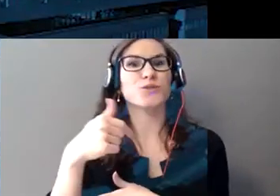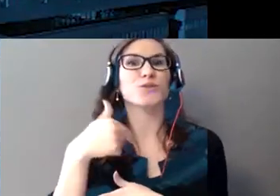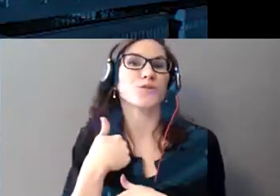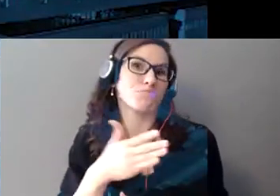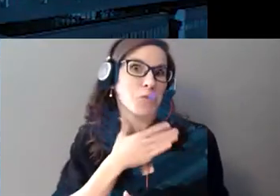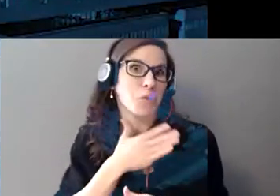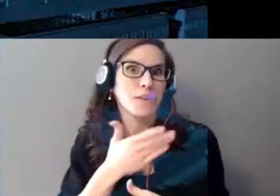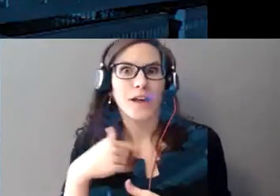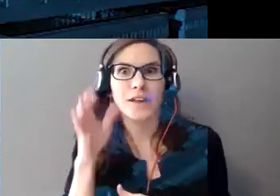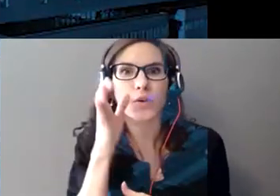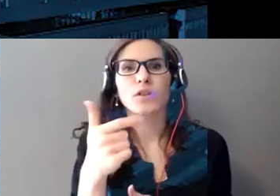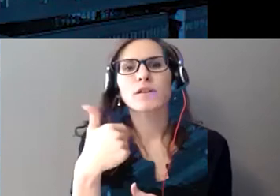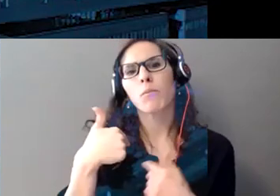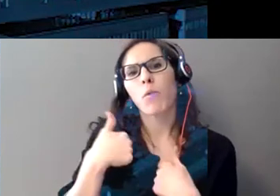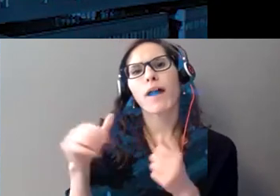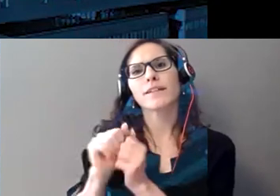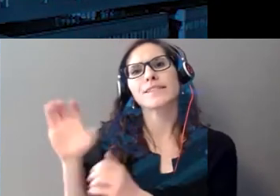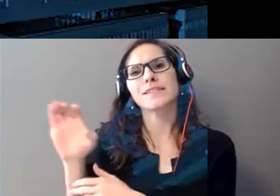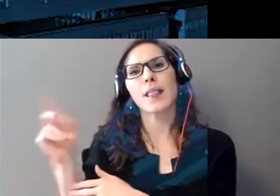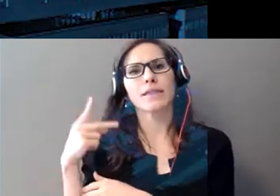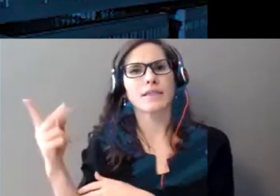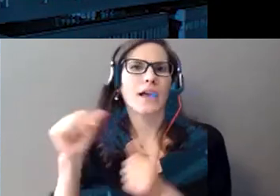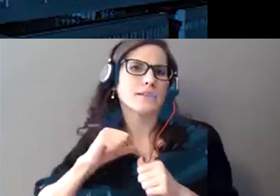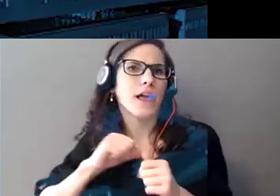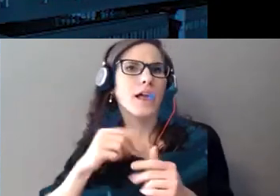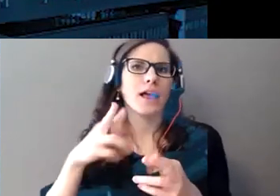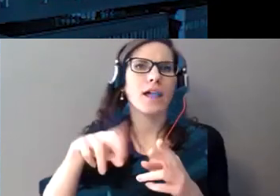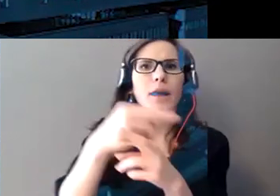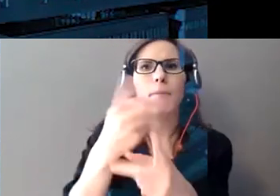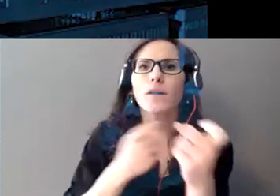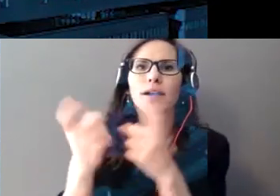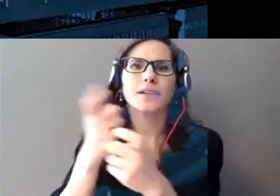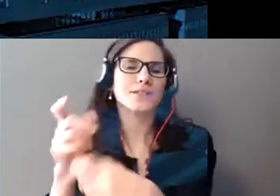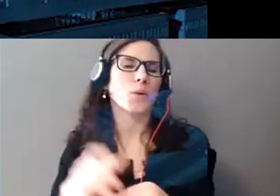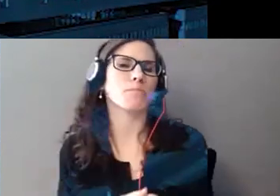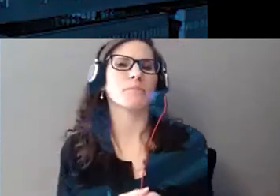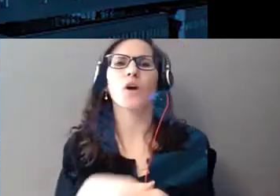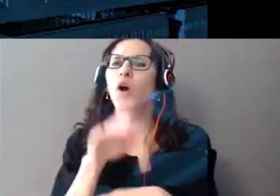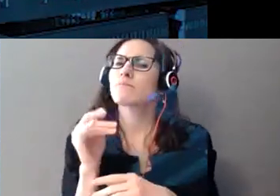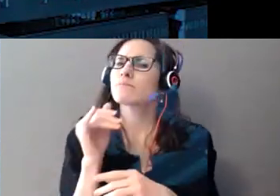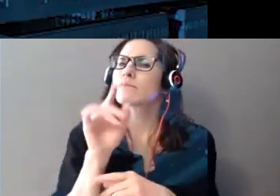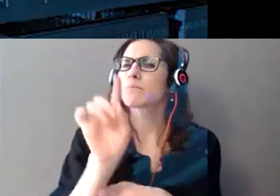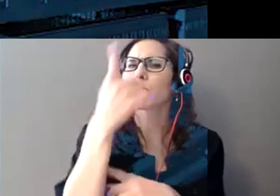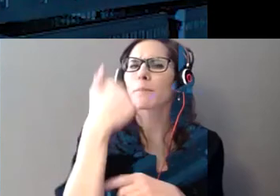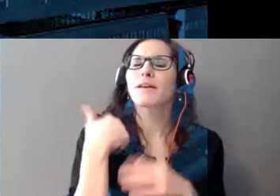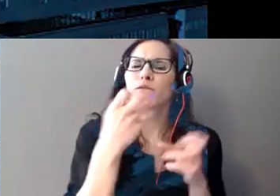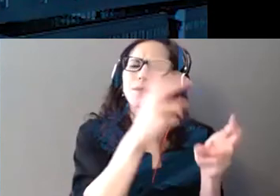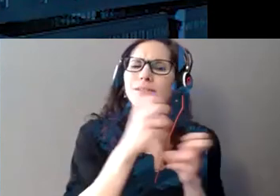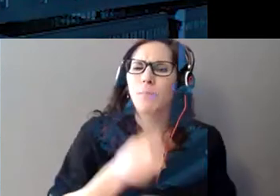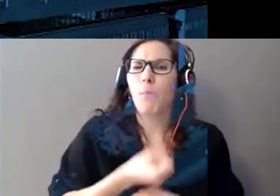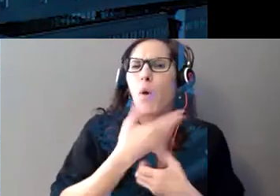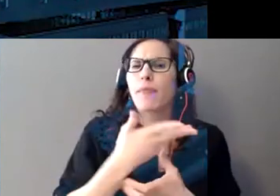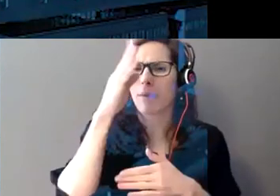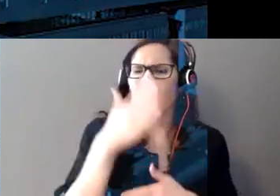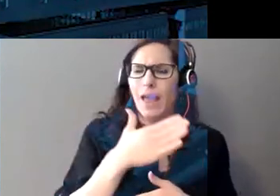illustrer si vous me permettez j'existerai un poète marocain que j'aime beaucoup qui dit que la nature crée des différences la